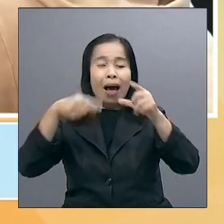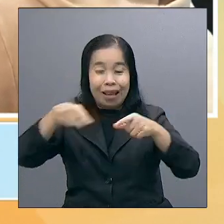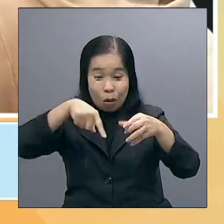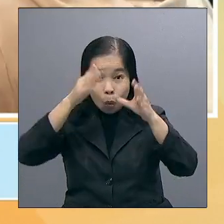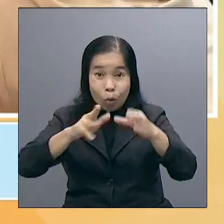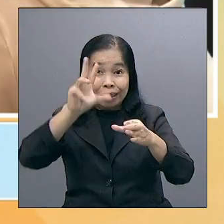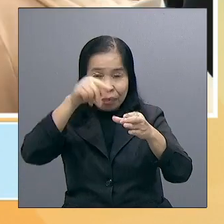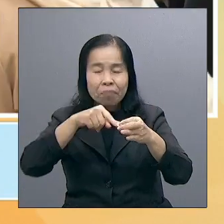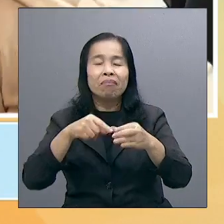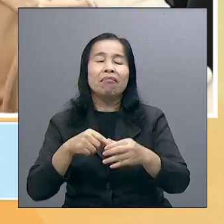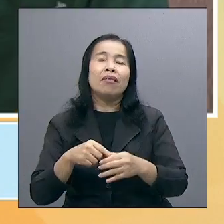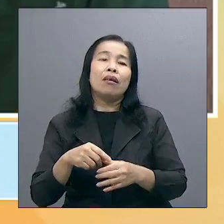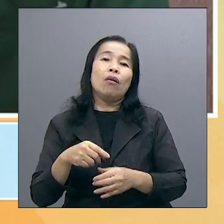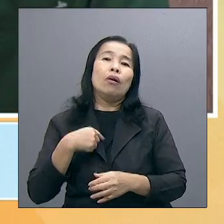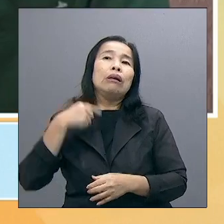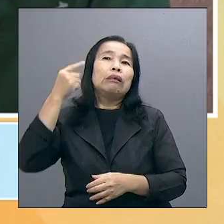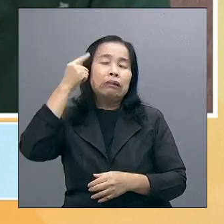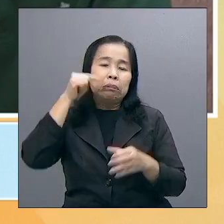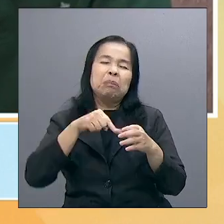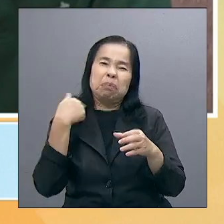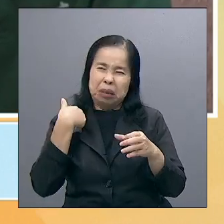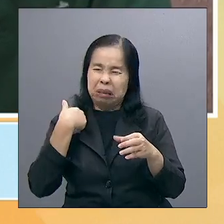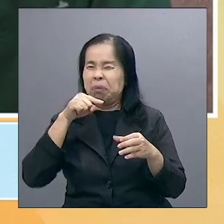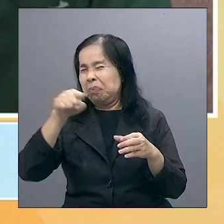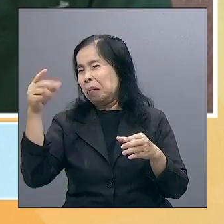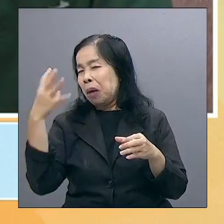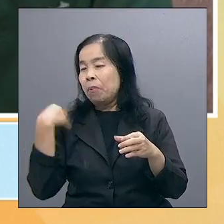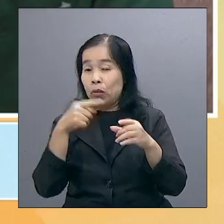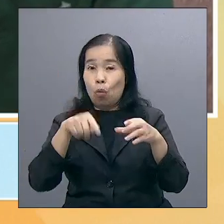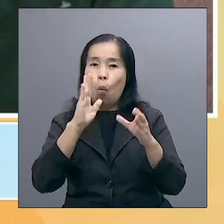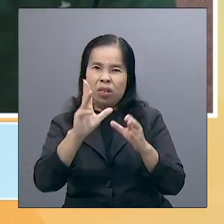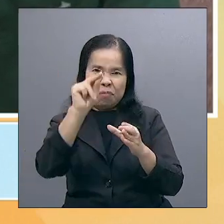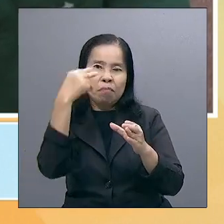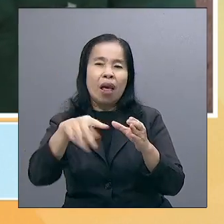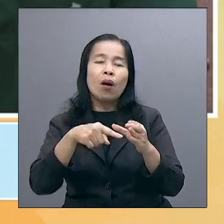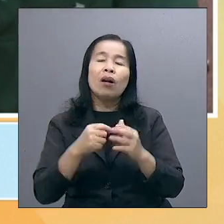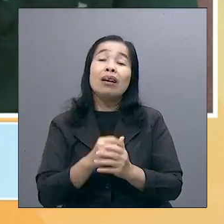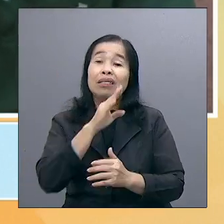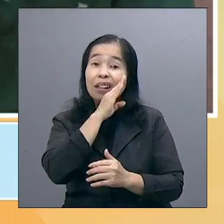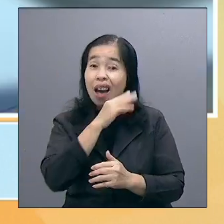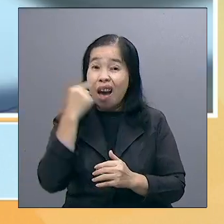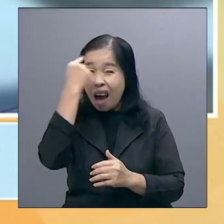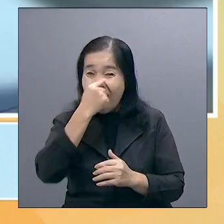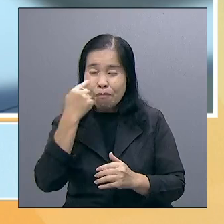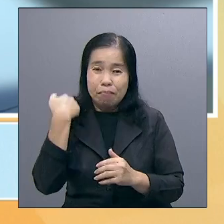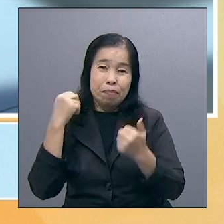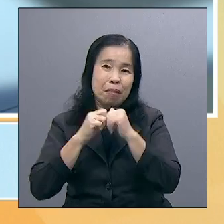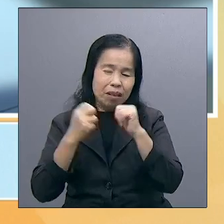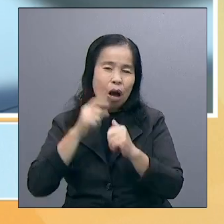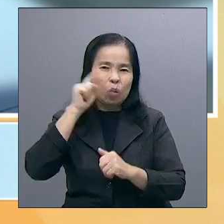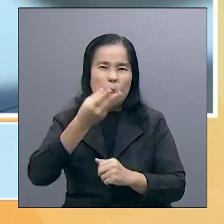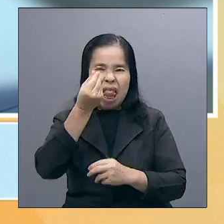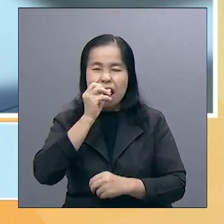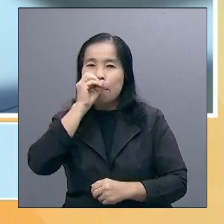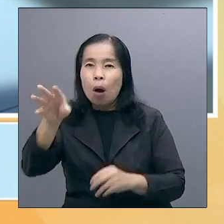คนและทฉัเชื่อวาจะมีผู้เสีหายมากก่านี้เอาเป็วาตอนนี้ตำรจเติญภัเลยคะ ใครเจอแบบนี้เข้ไปแ่งความออนไน์ www.